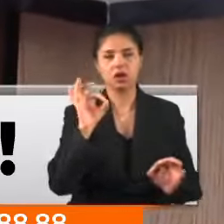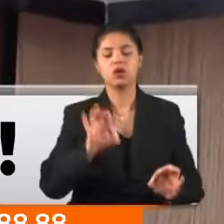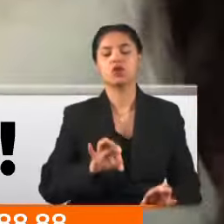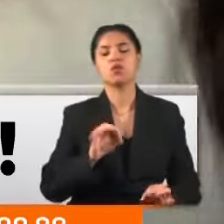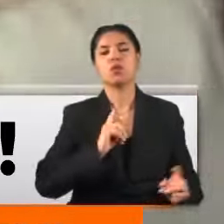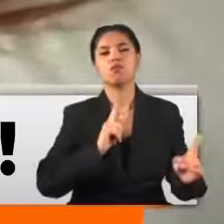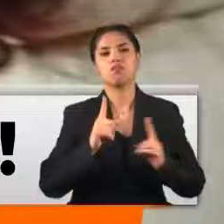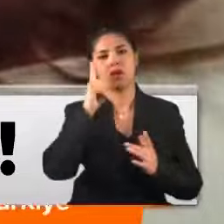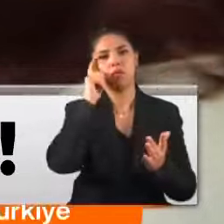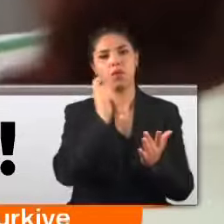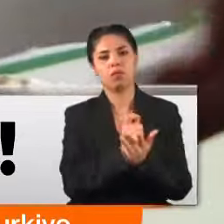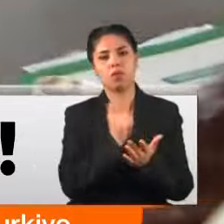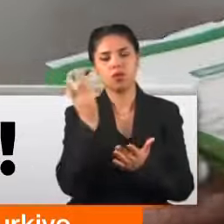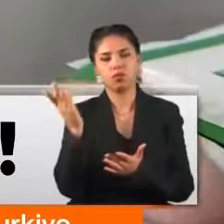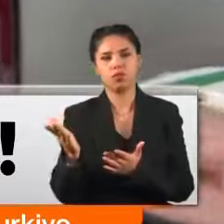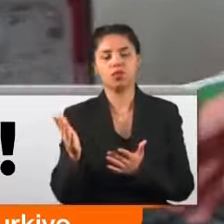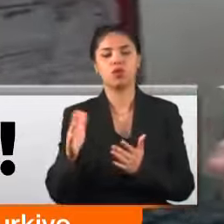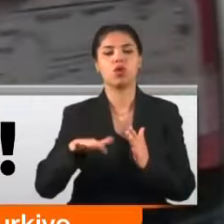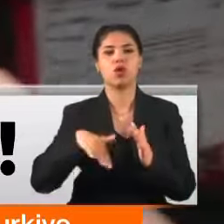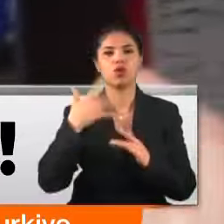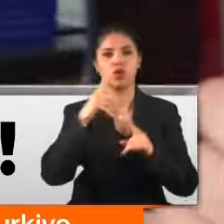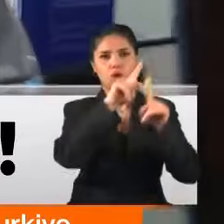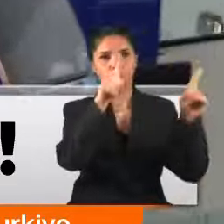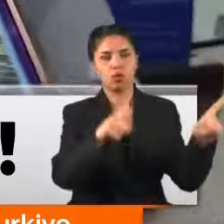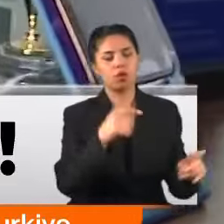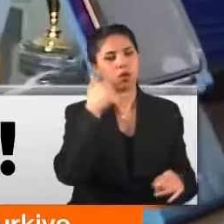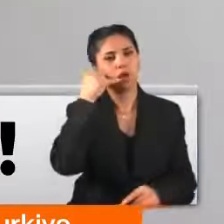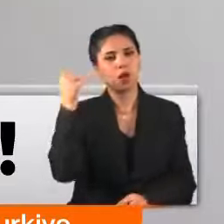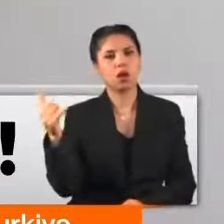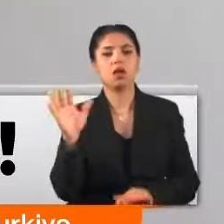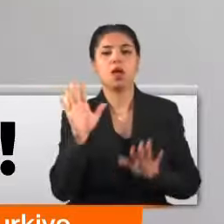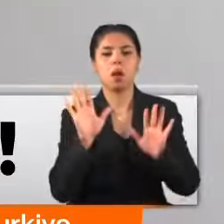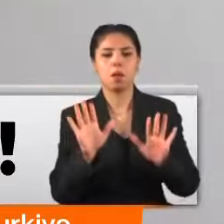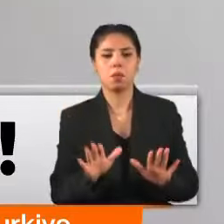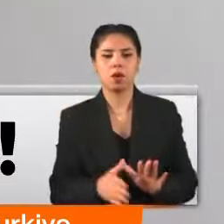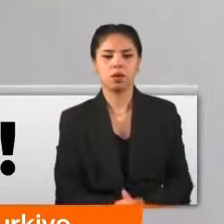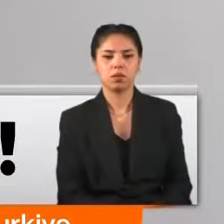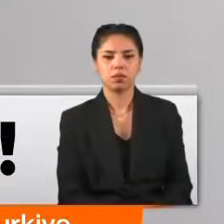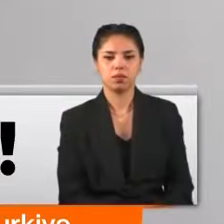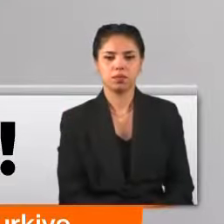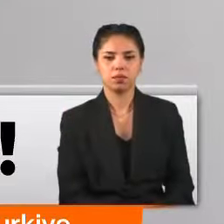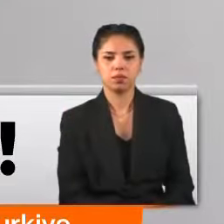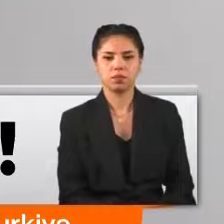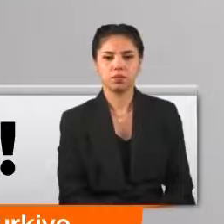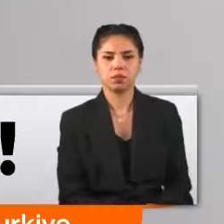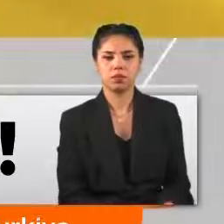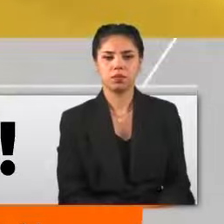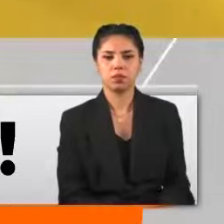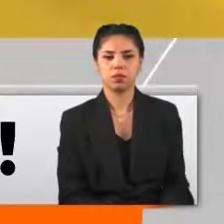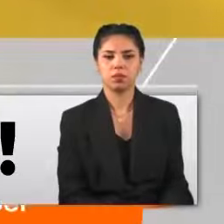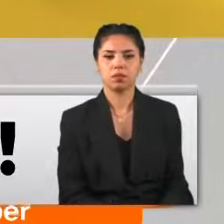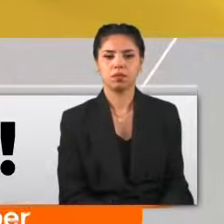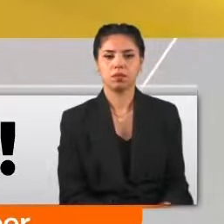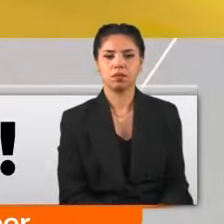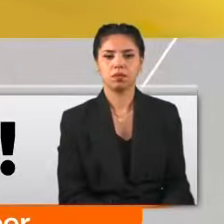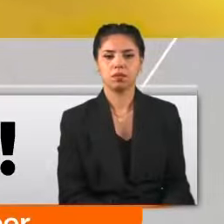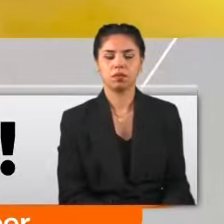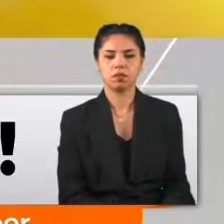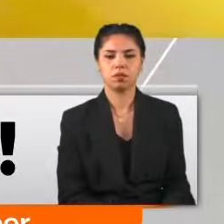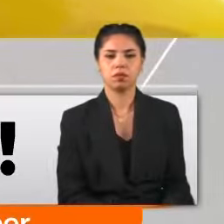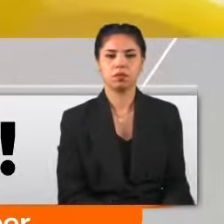süreci başlattılar. Çok geçmeden bayiden arandılar ama 100 bin lira gibi komik bir miktar talep ettiler. Sıfır aracı